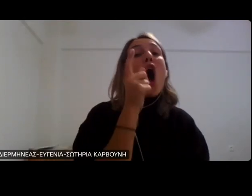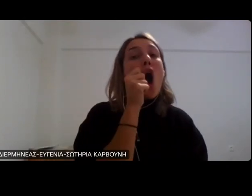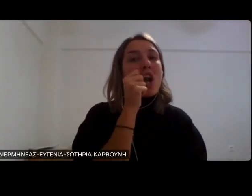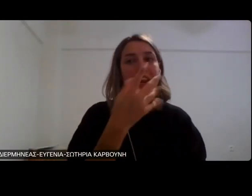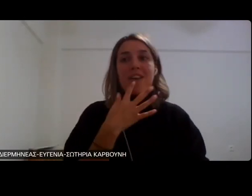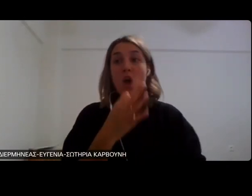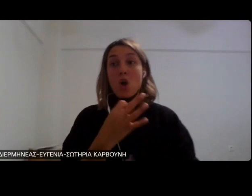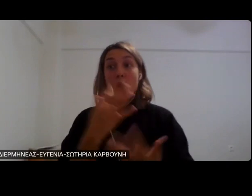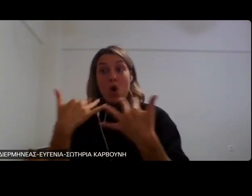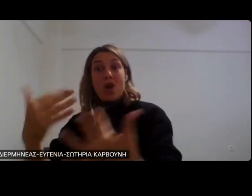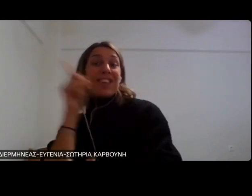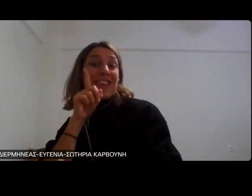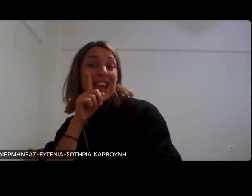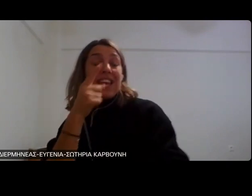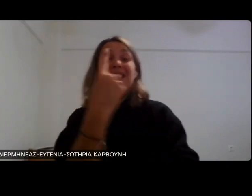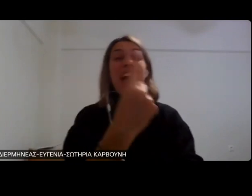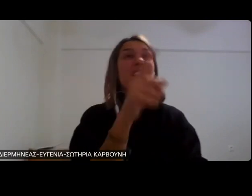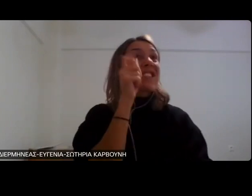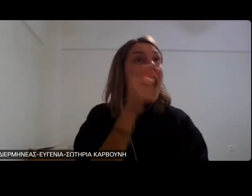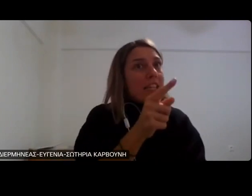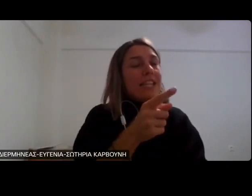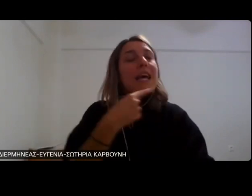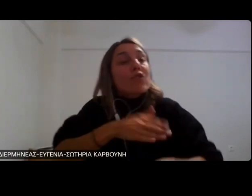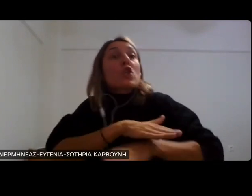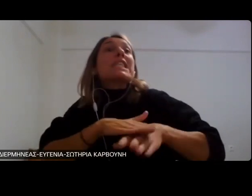προς τον άντρα? Γιατί θεωρείται τόσο προβληματικό να